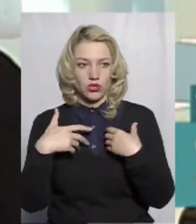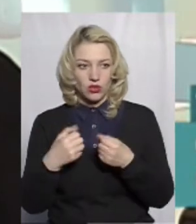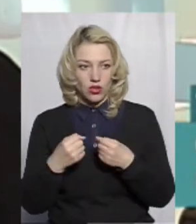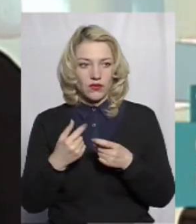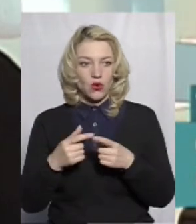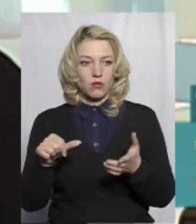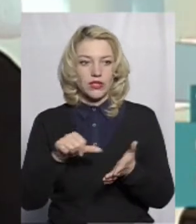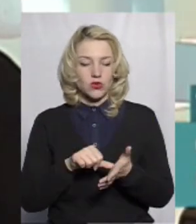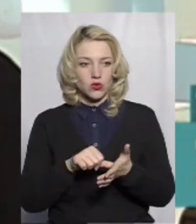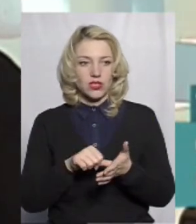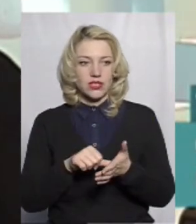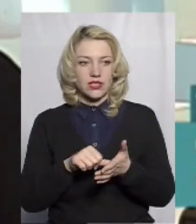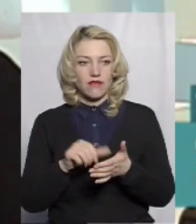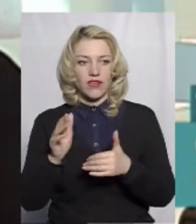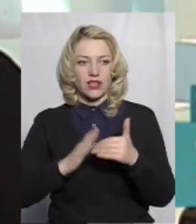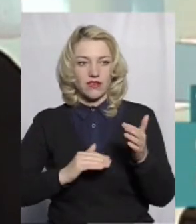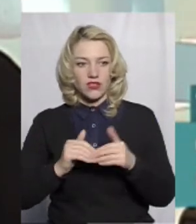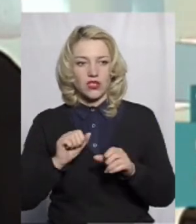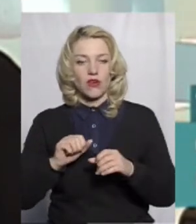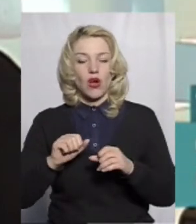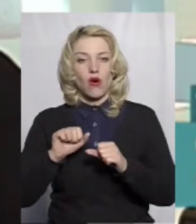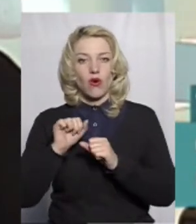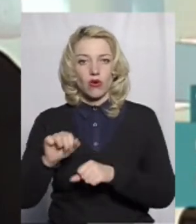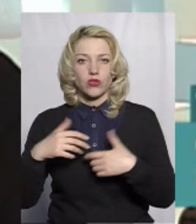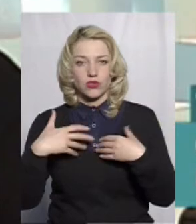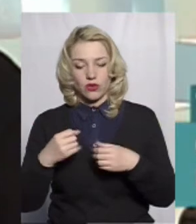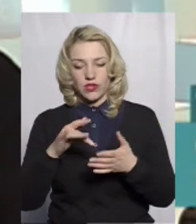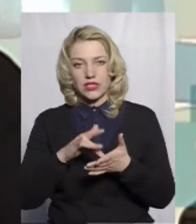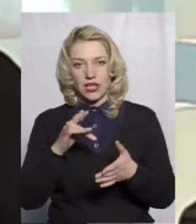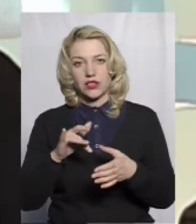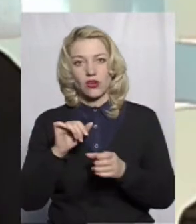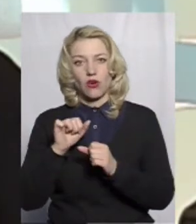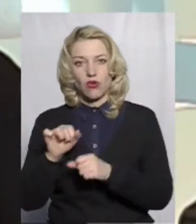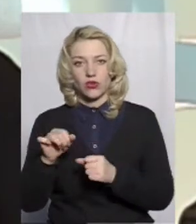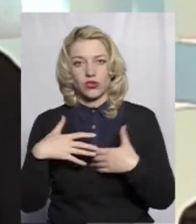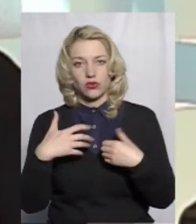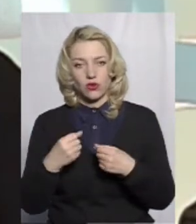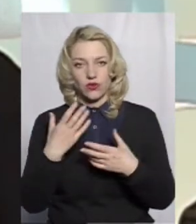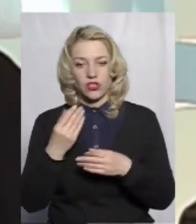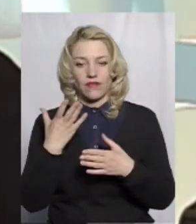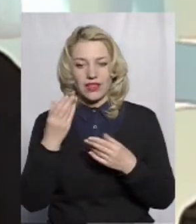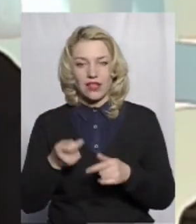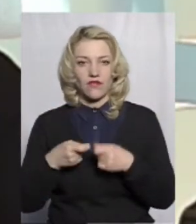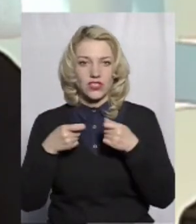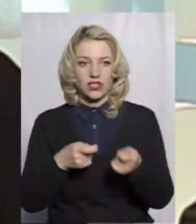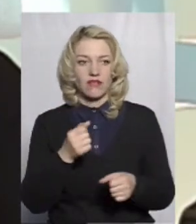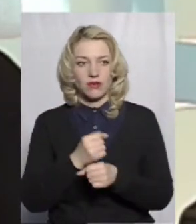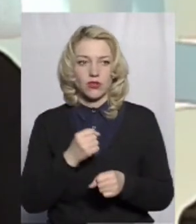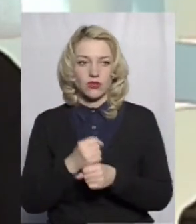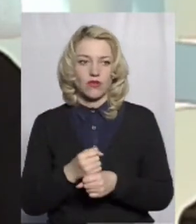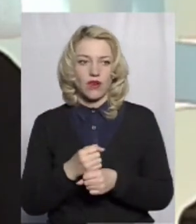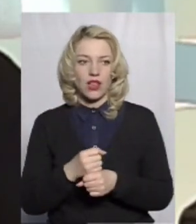у присутності фахівців Міністерства охорони здоров'я, Центру громадського здоров'я, ще в день візиту відпрацювали